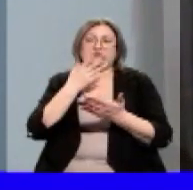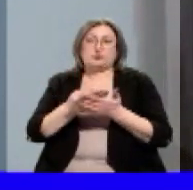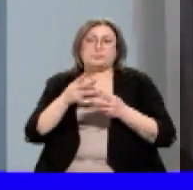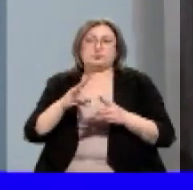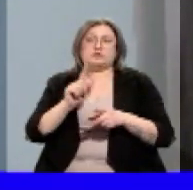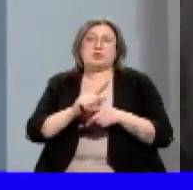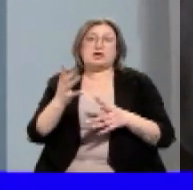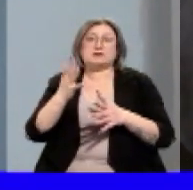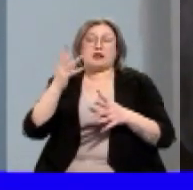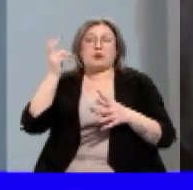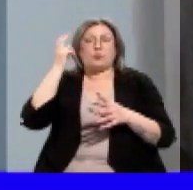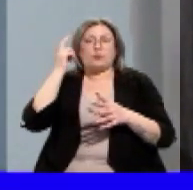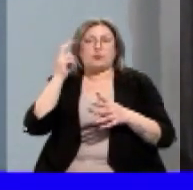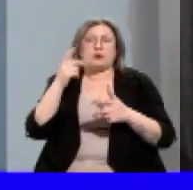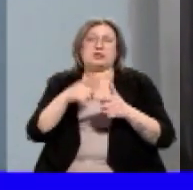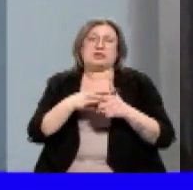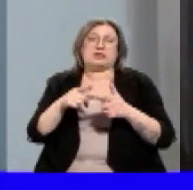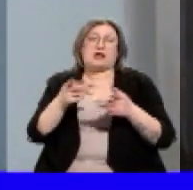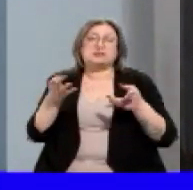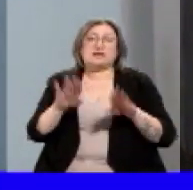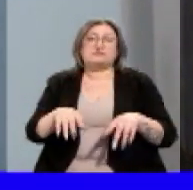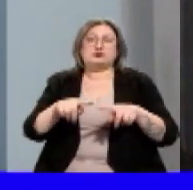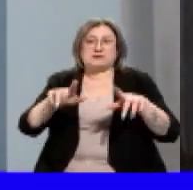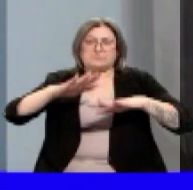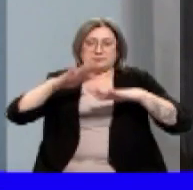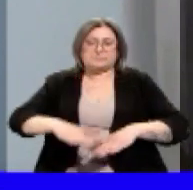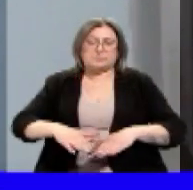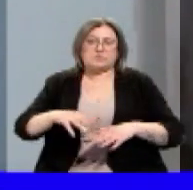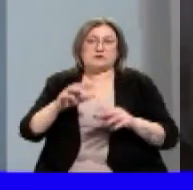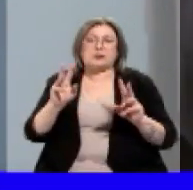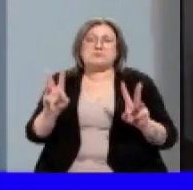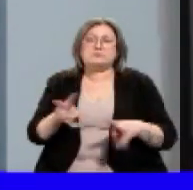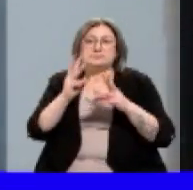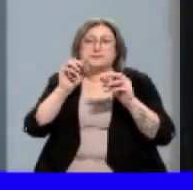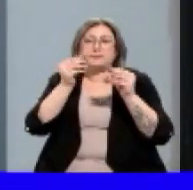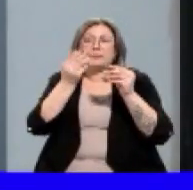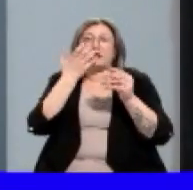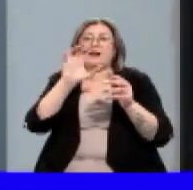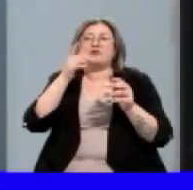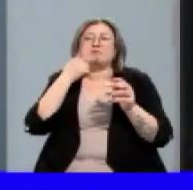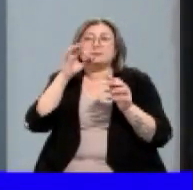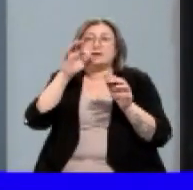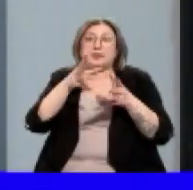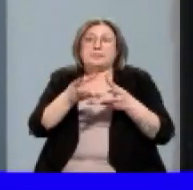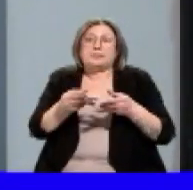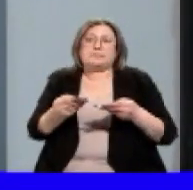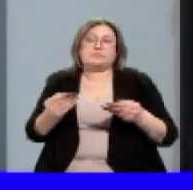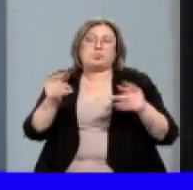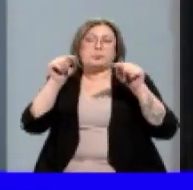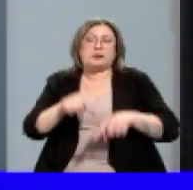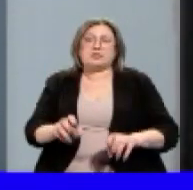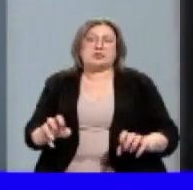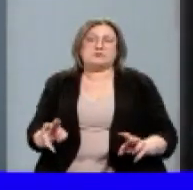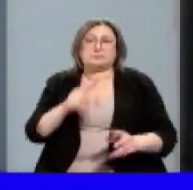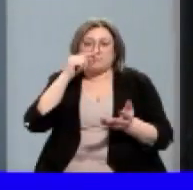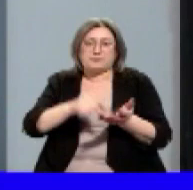чтобы какие-то угли, либо еще оставшиеся тлеющие, так скажем, вещества, они падая, не